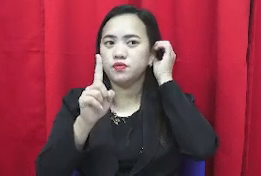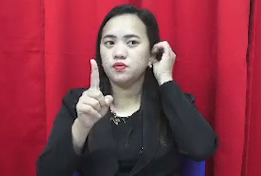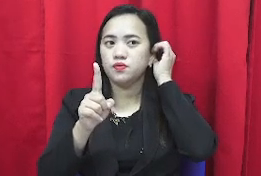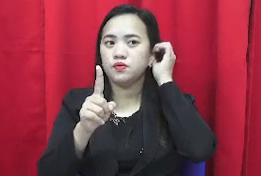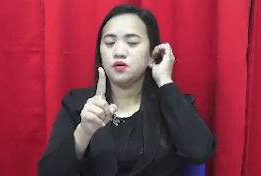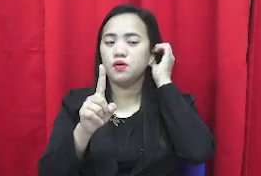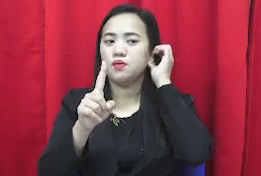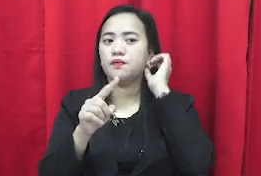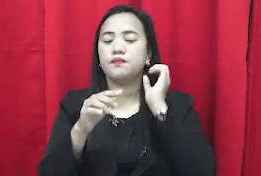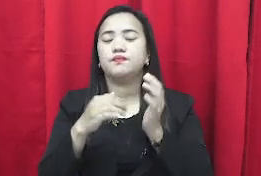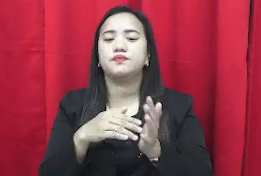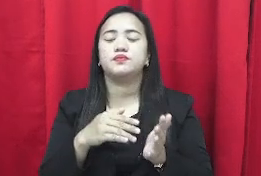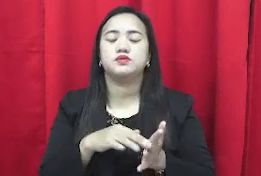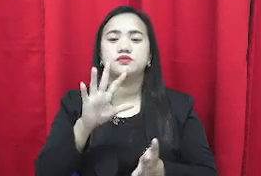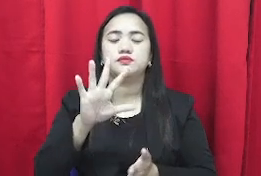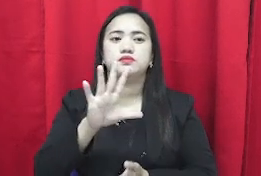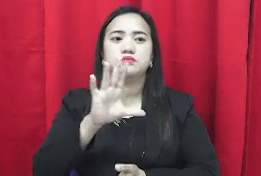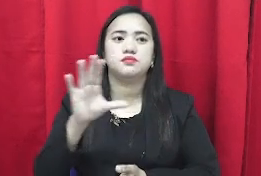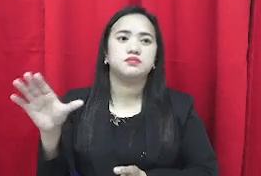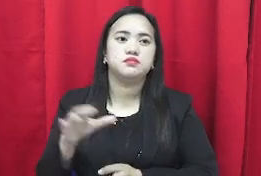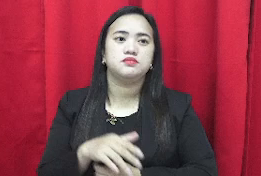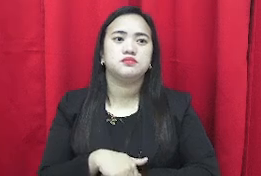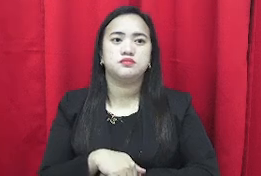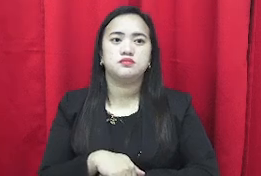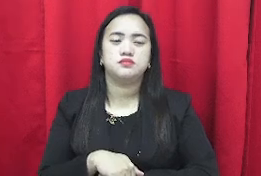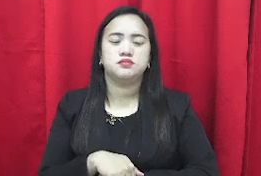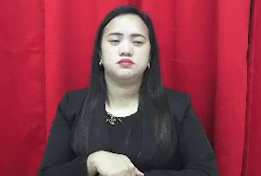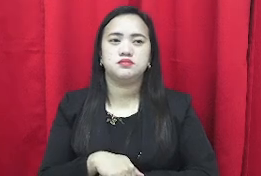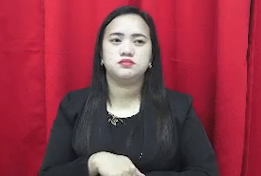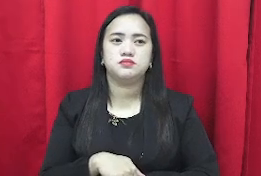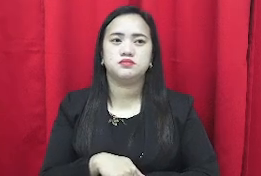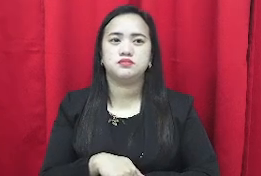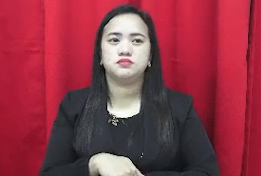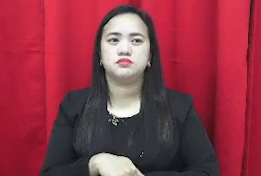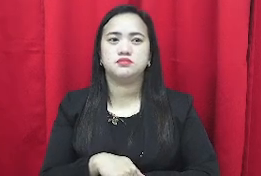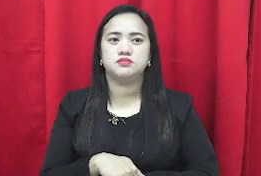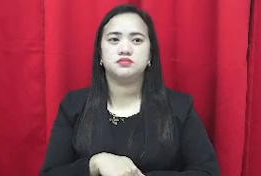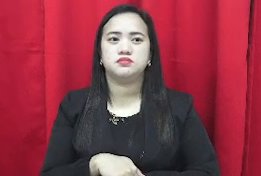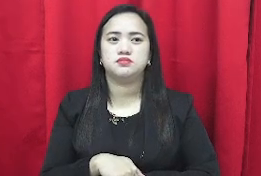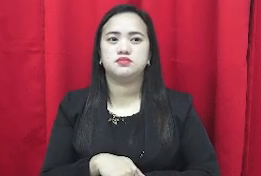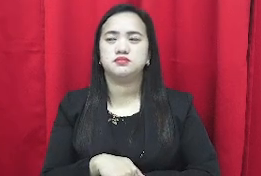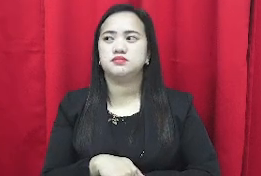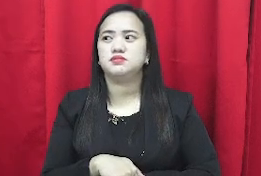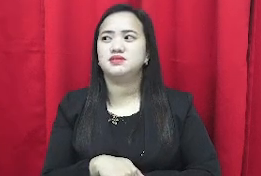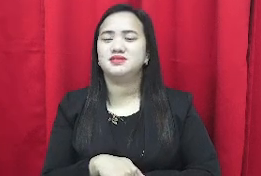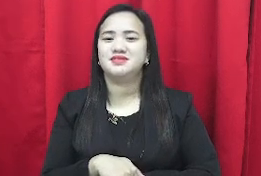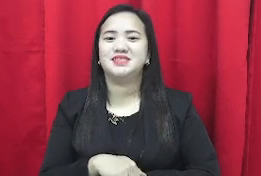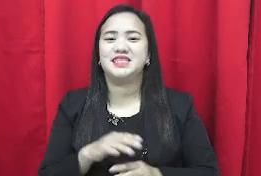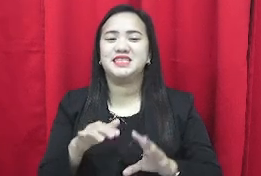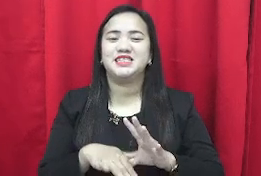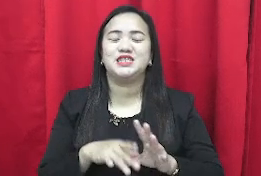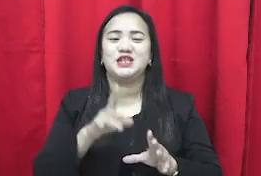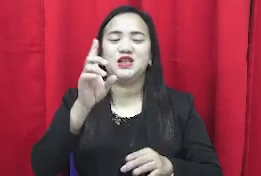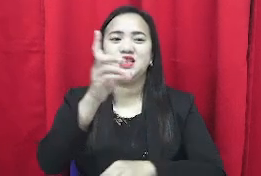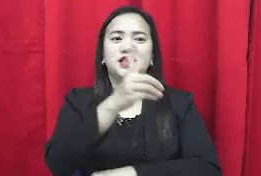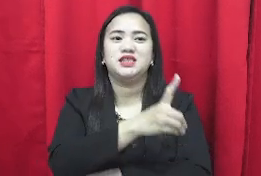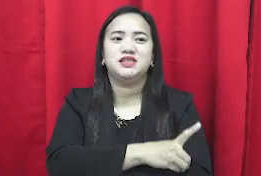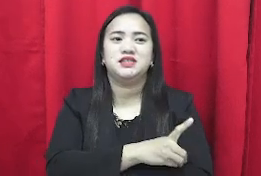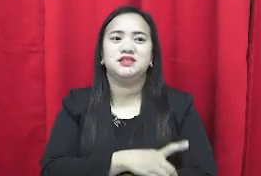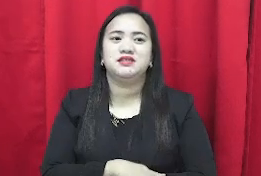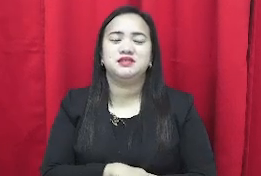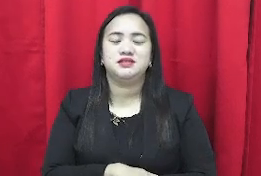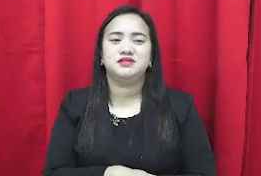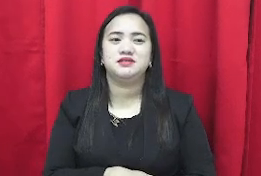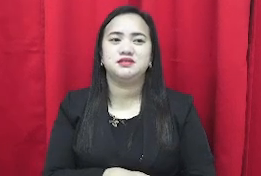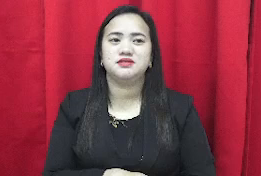linggo Oo isipin mo eh pakawalan mo nga lang sa loob ng bahay yanung isang araw niyan e isang araw niyan yung